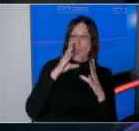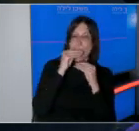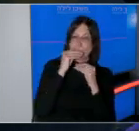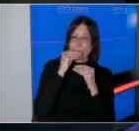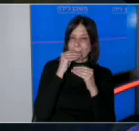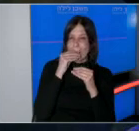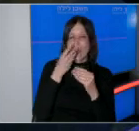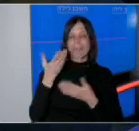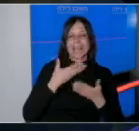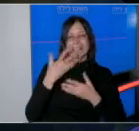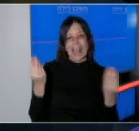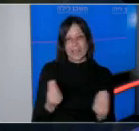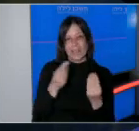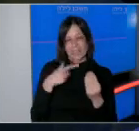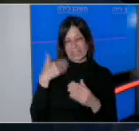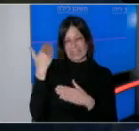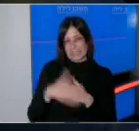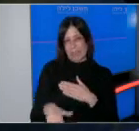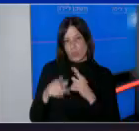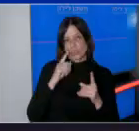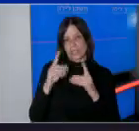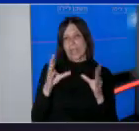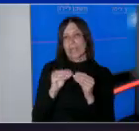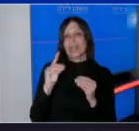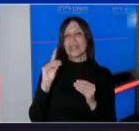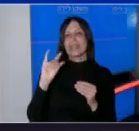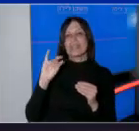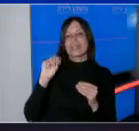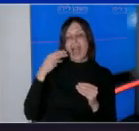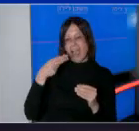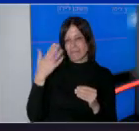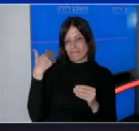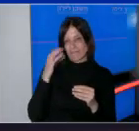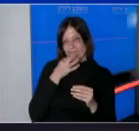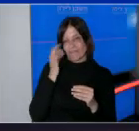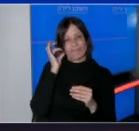לדבר הזה, וגם לאיך שסיימנו את השיחה עם דינה. שאני חושבת ש...